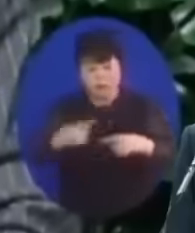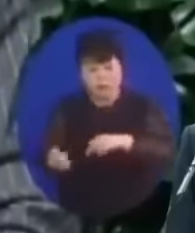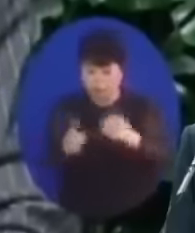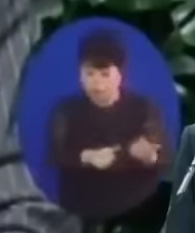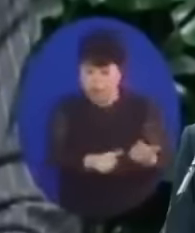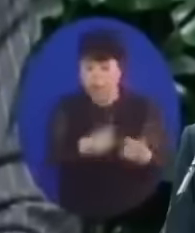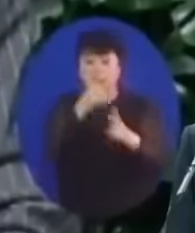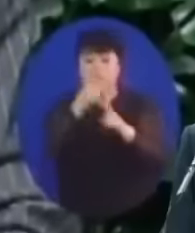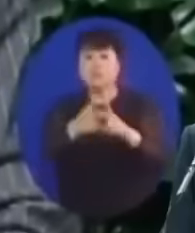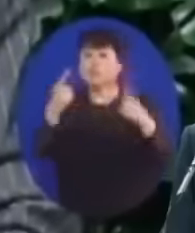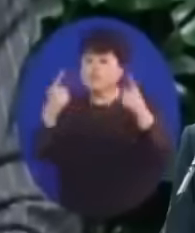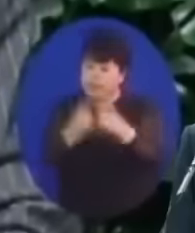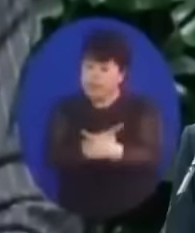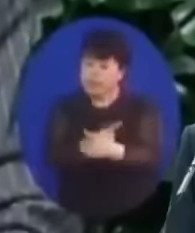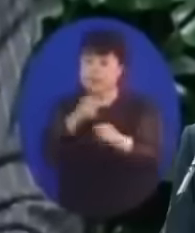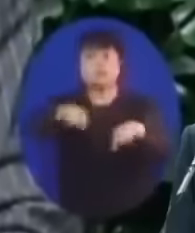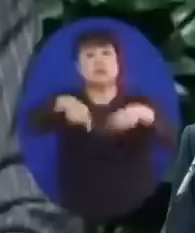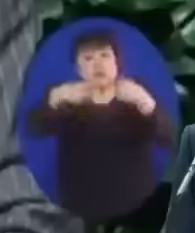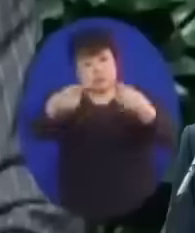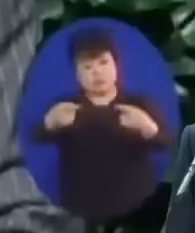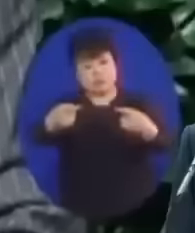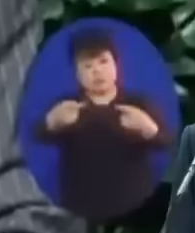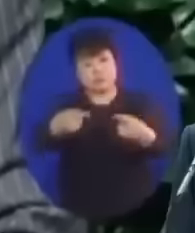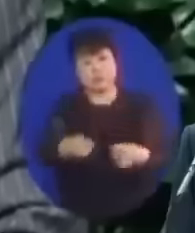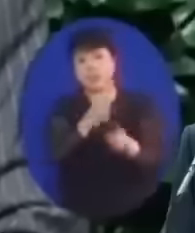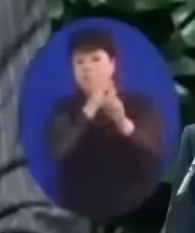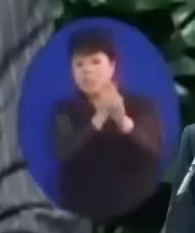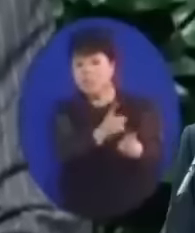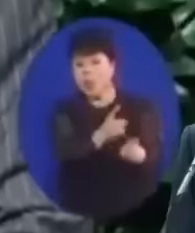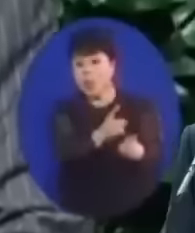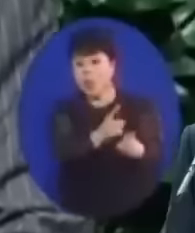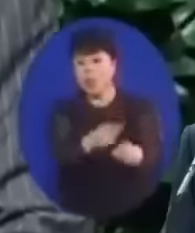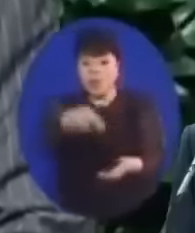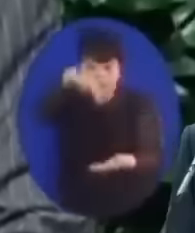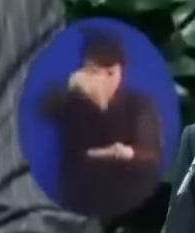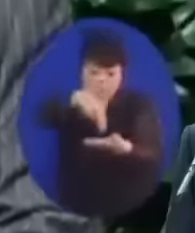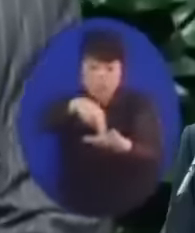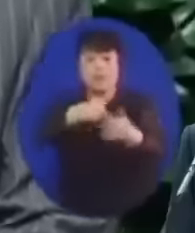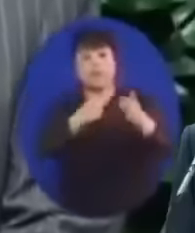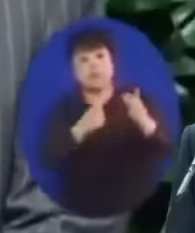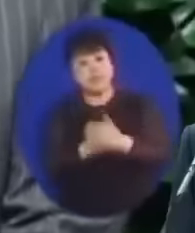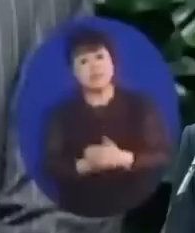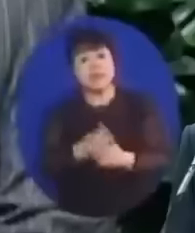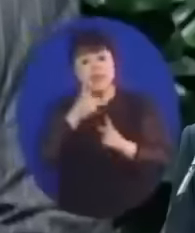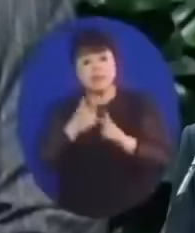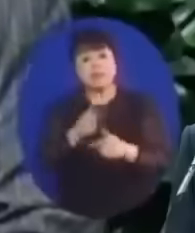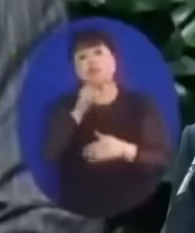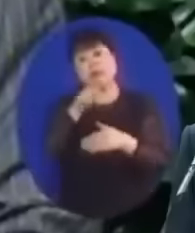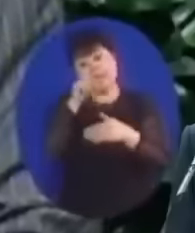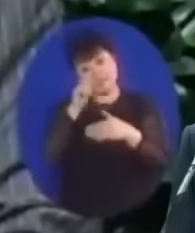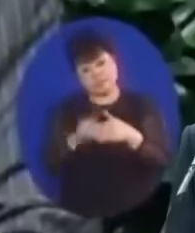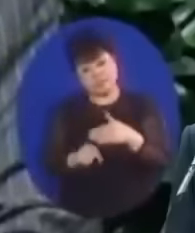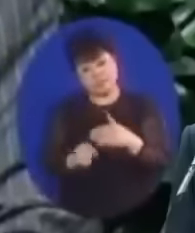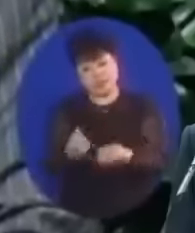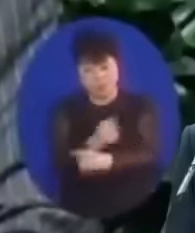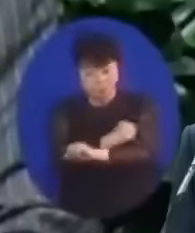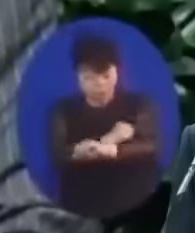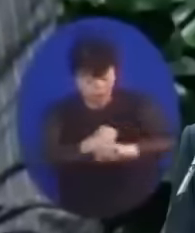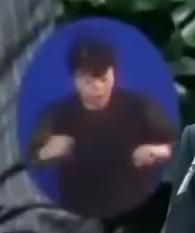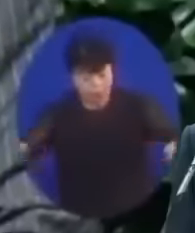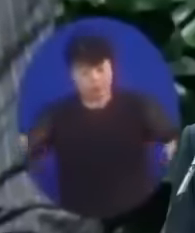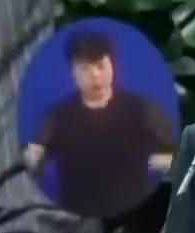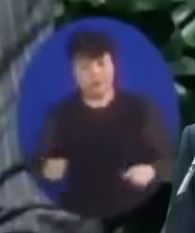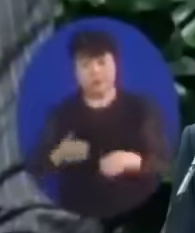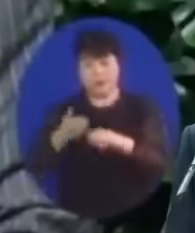죽음에 예수님이 대신 들어가서 그걸 이기고 일어났기 때문에 예수님 안에서 우리는 광야를